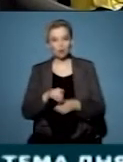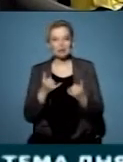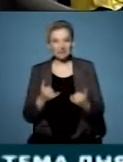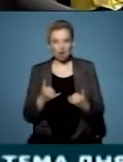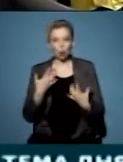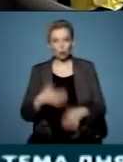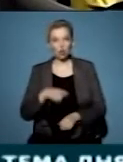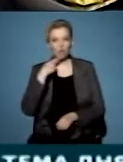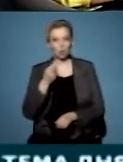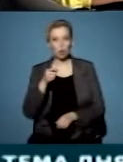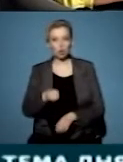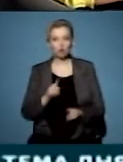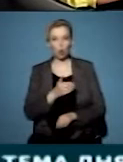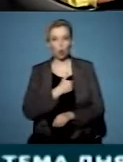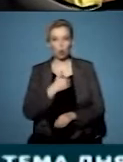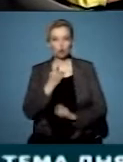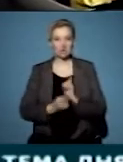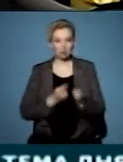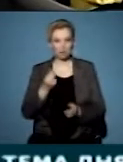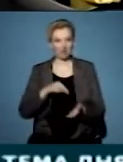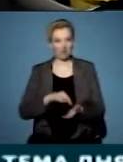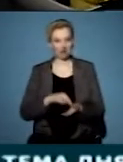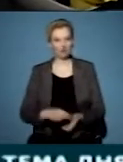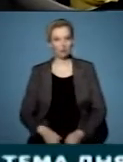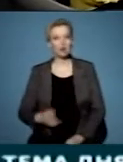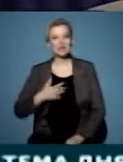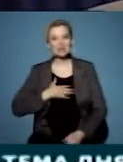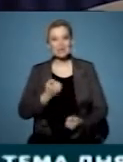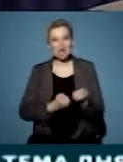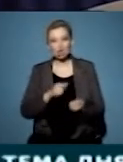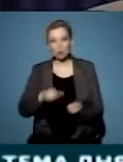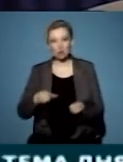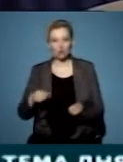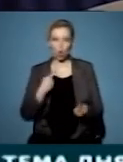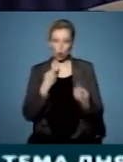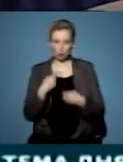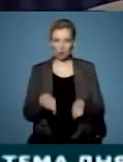вже говорять про те, що хочуть зміни тариф? З нашими перевізниками